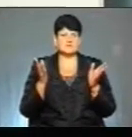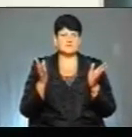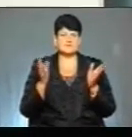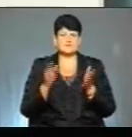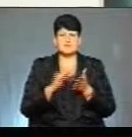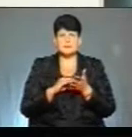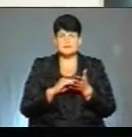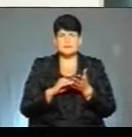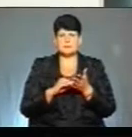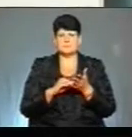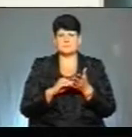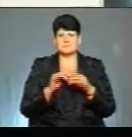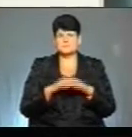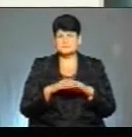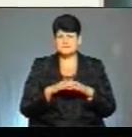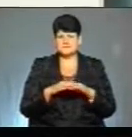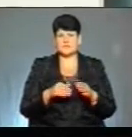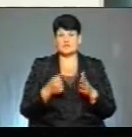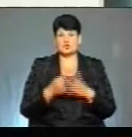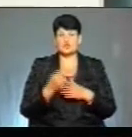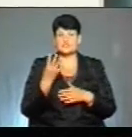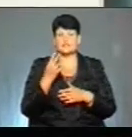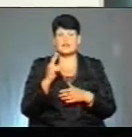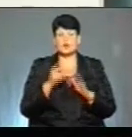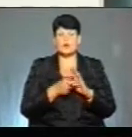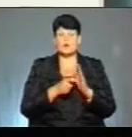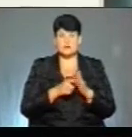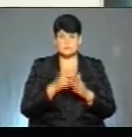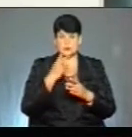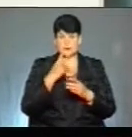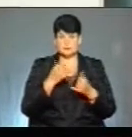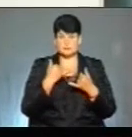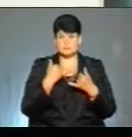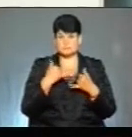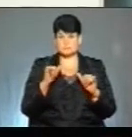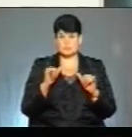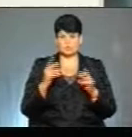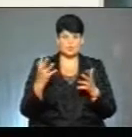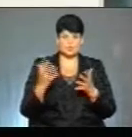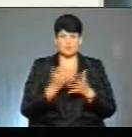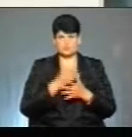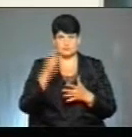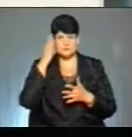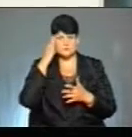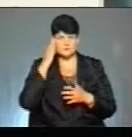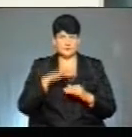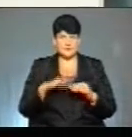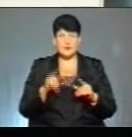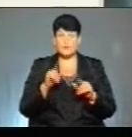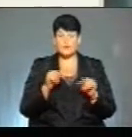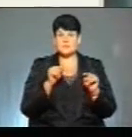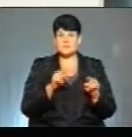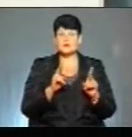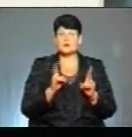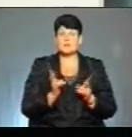розв'язувати вирази та приклади. До 4 класу ми бачили їх надзвичайно успішними учнями. І разом з тим, ті учні,